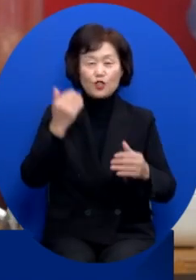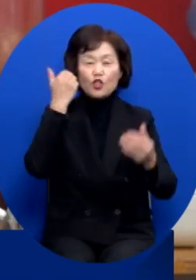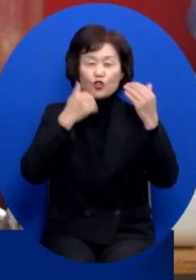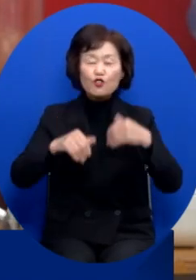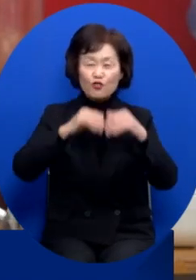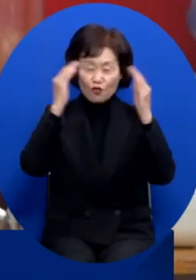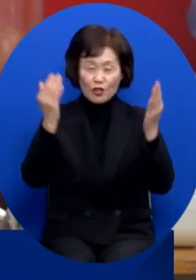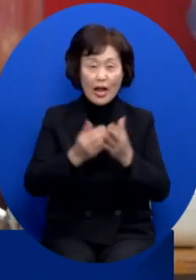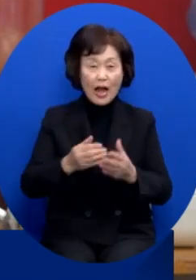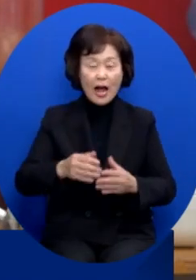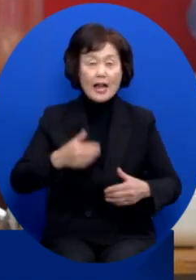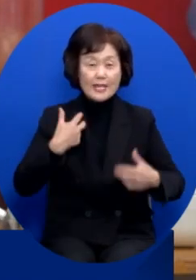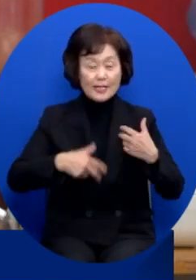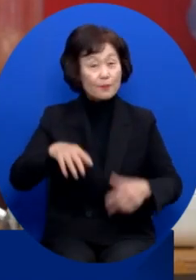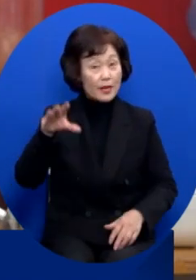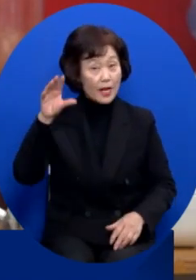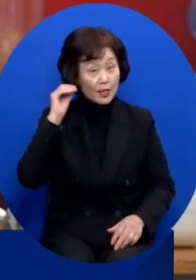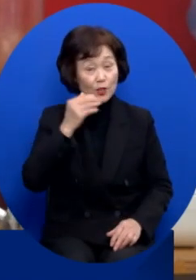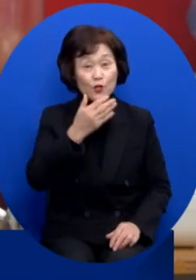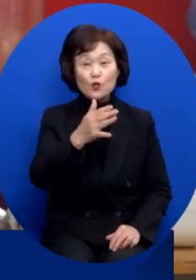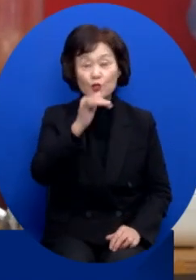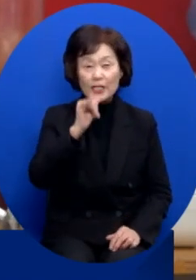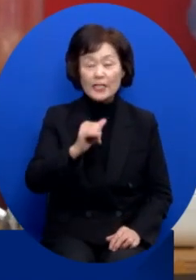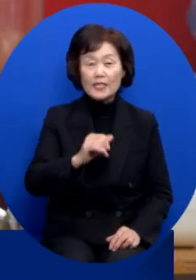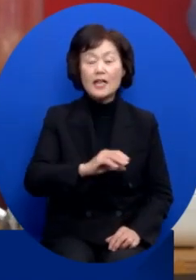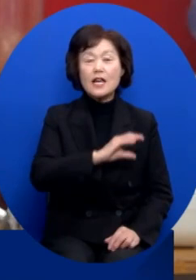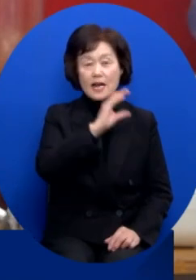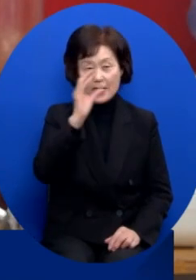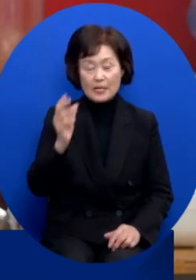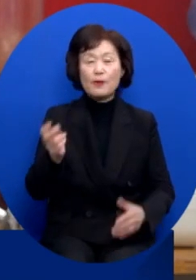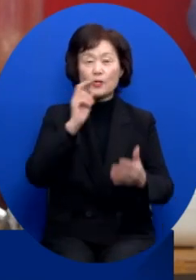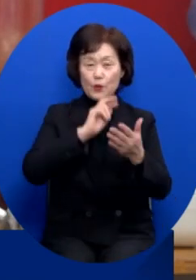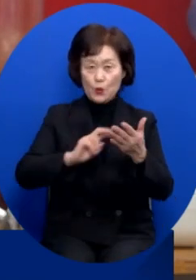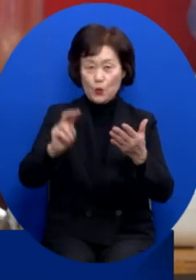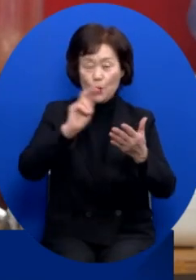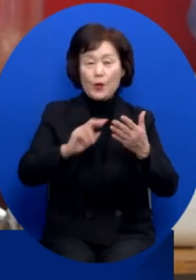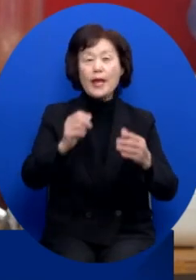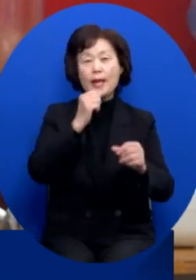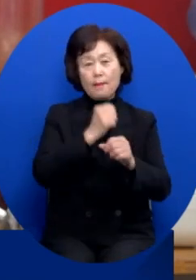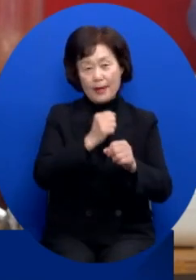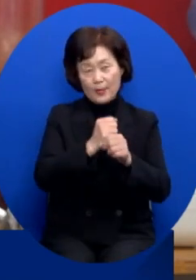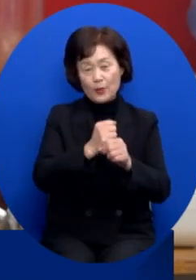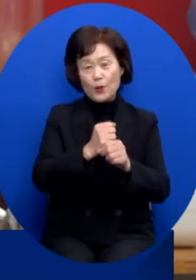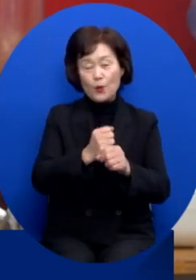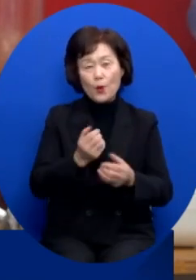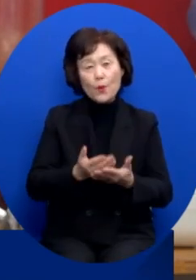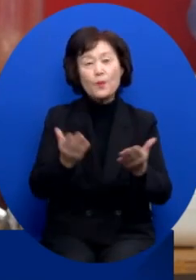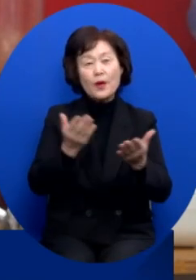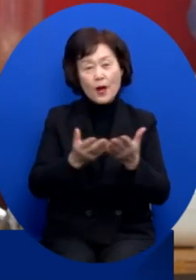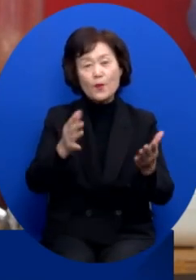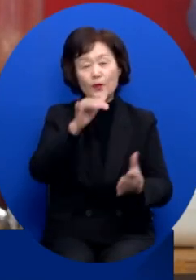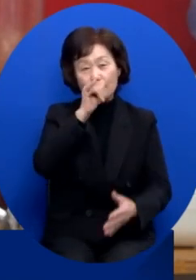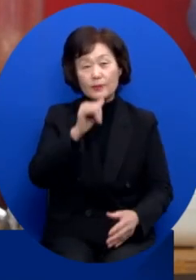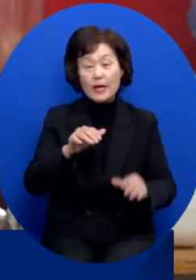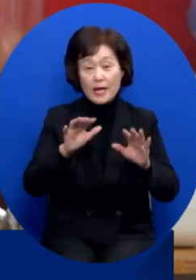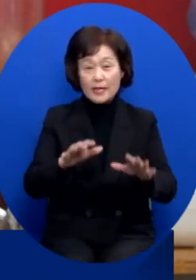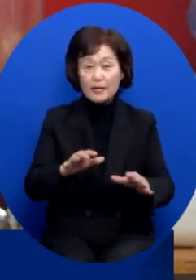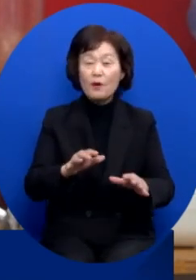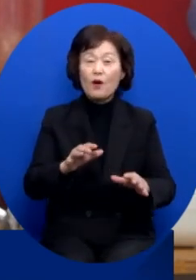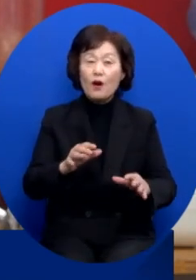있는 그런 음악들을 또 캐럴로 발매하는 일들을 저희가 지속적으로 진행하고 있는데요. 이번 캐럴인